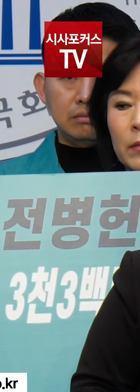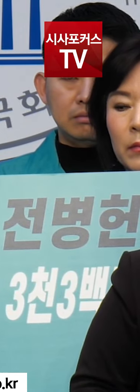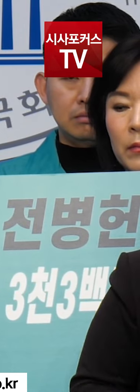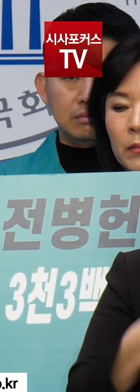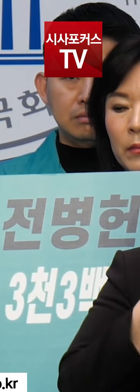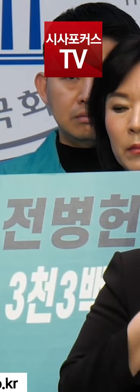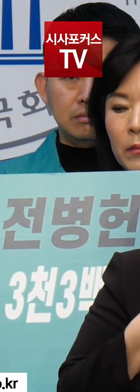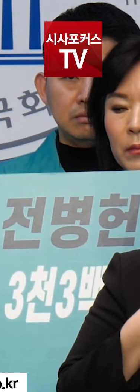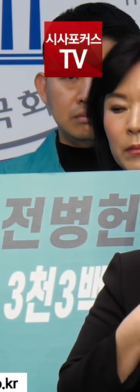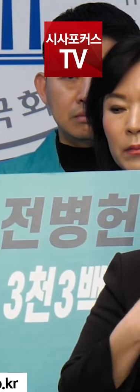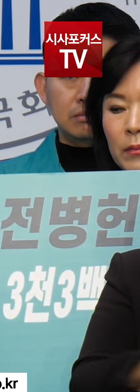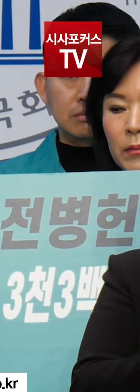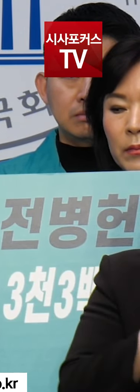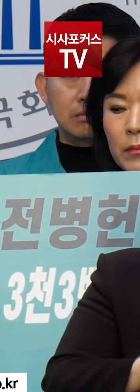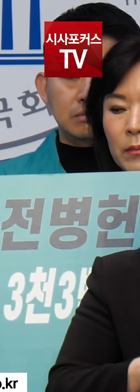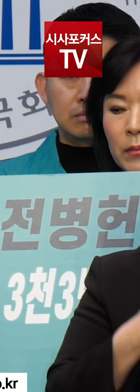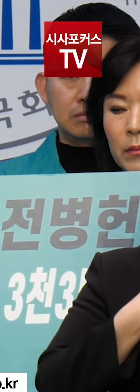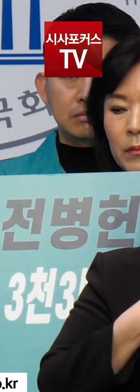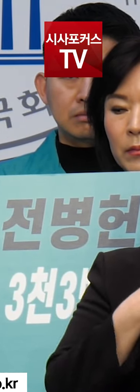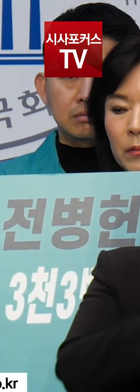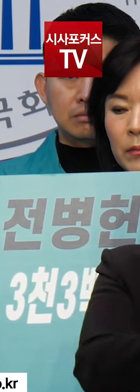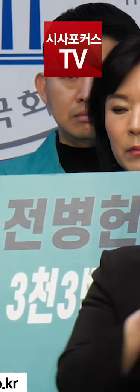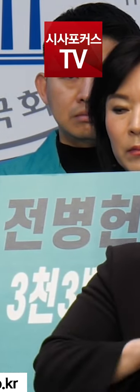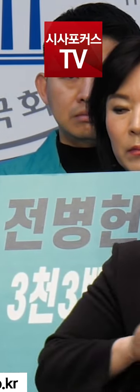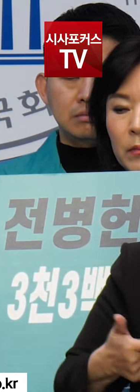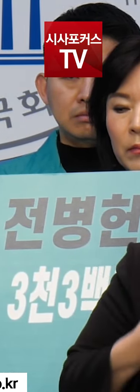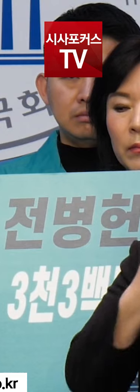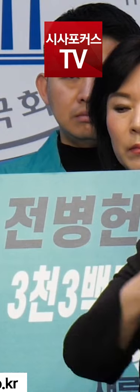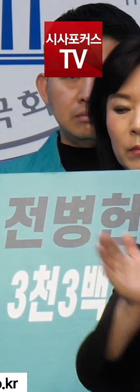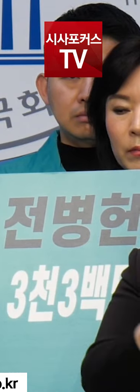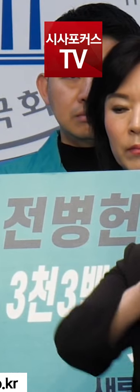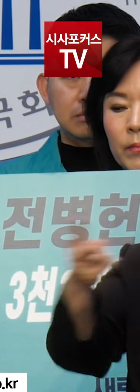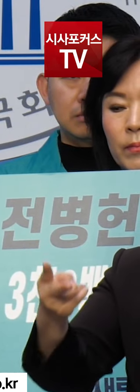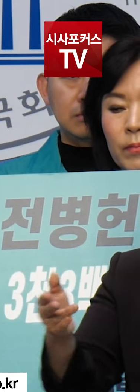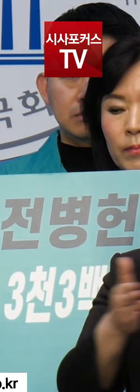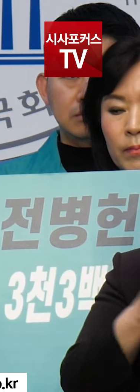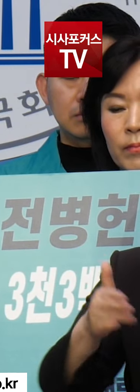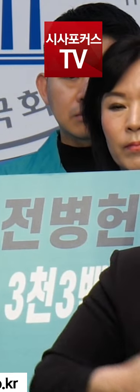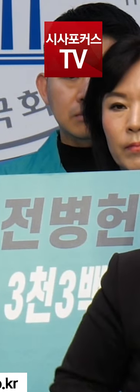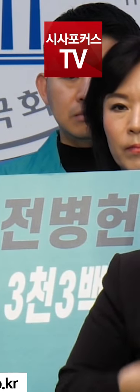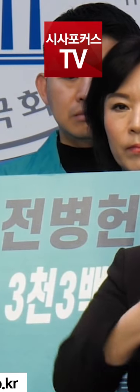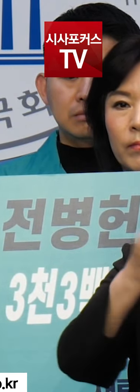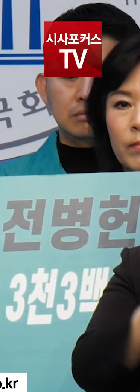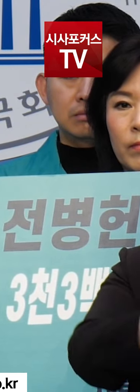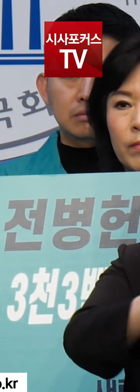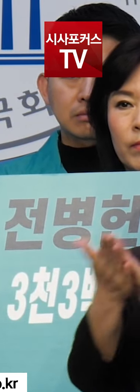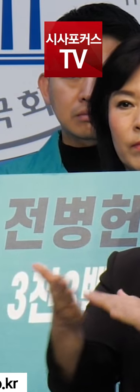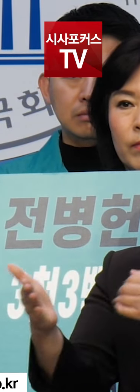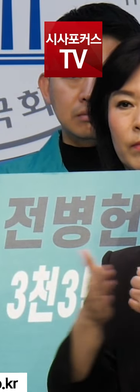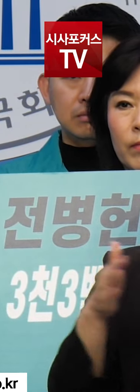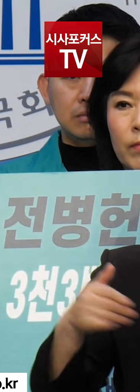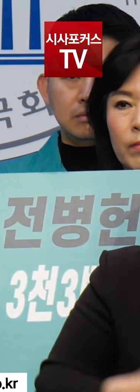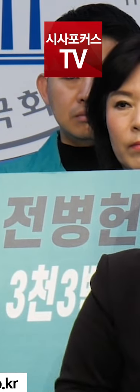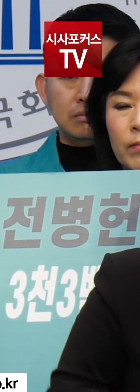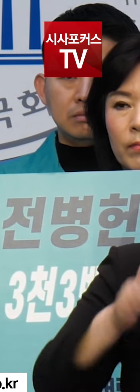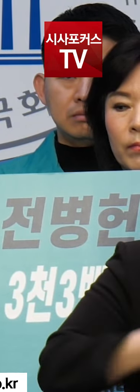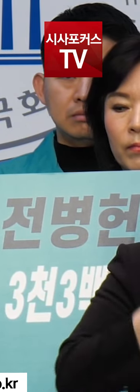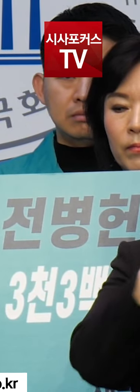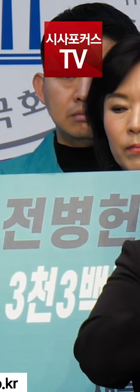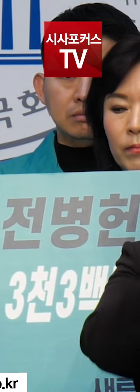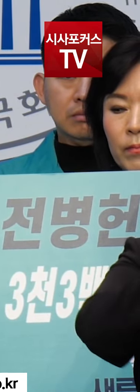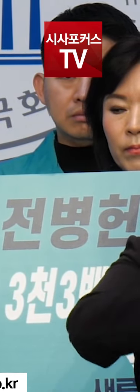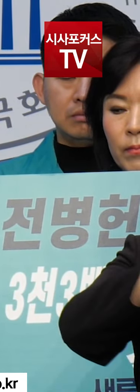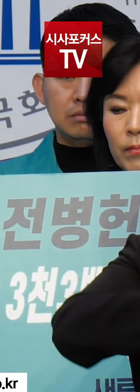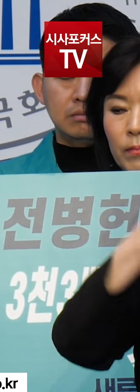제가 변한 것이 아니라 민주당이 변해버렸기 때문입니다. 그러나 민주에 대한 신념과 김대중